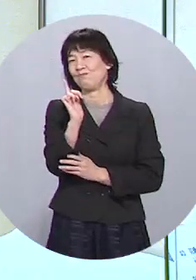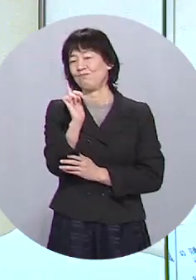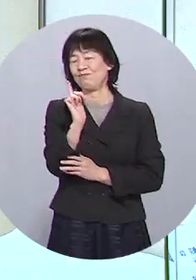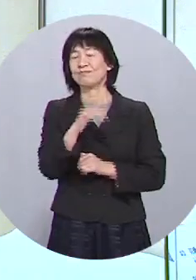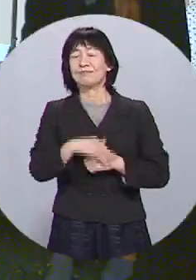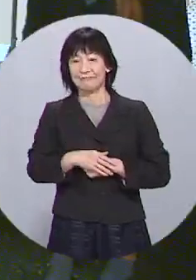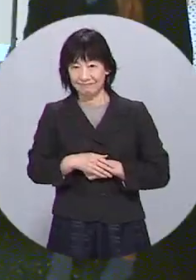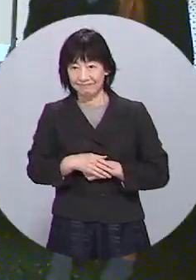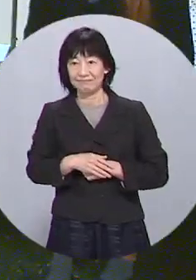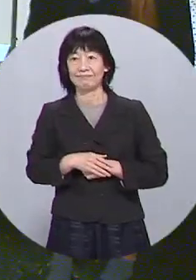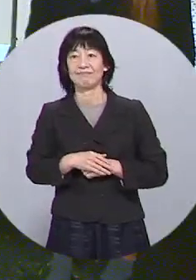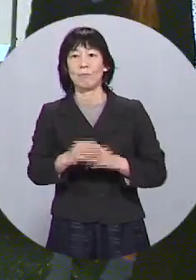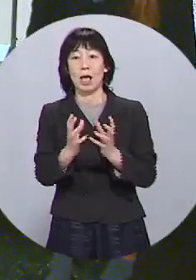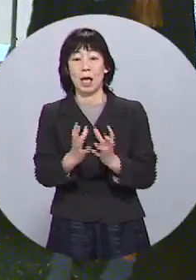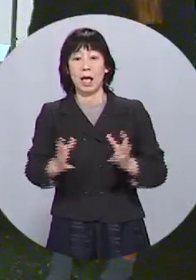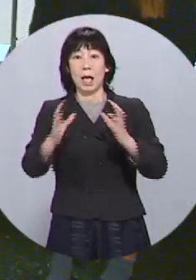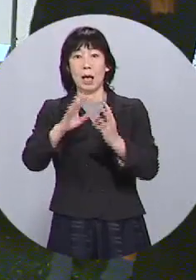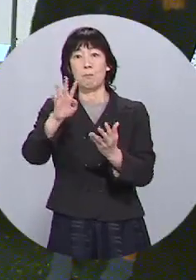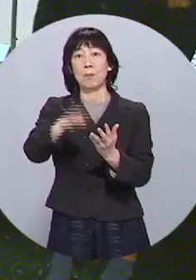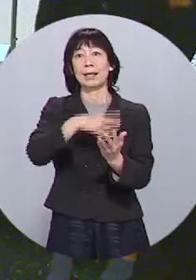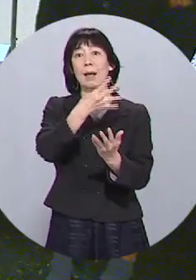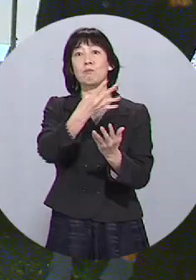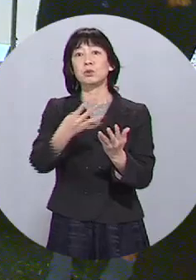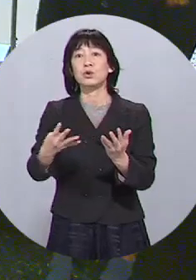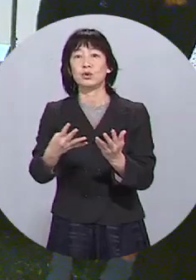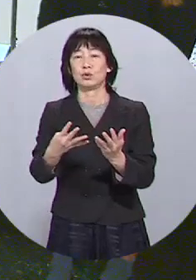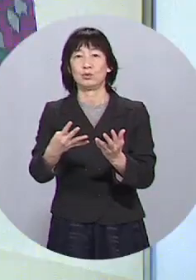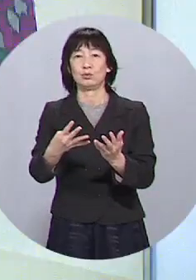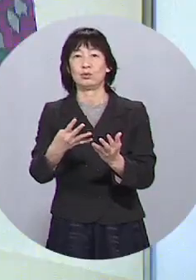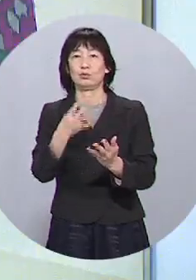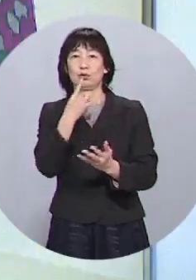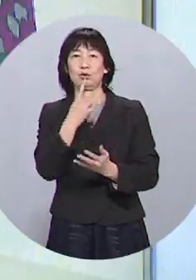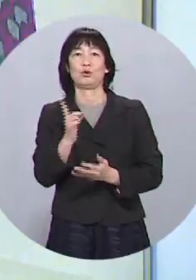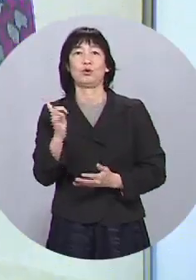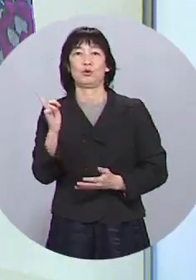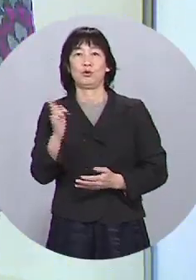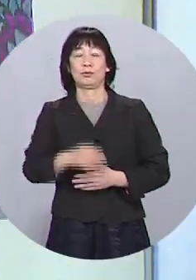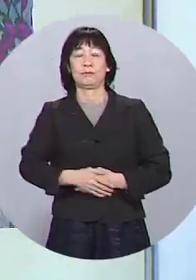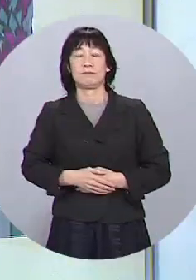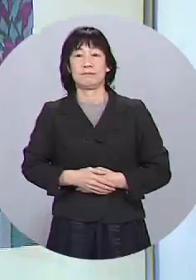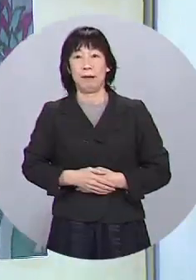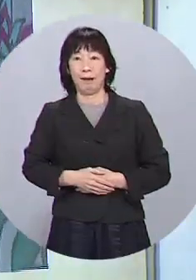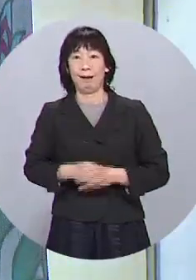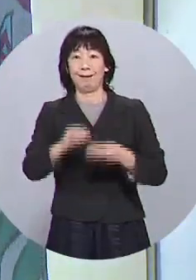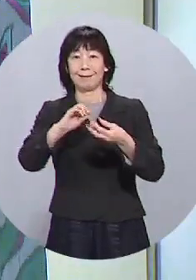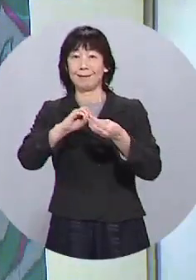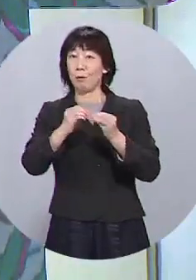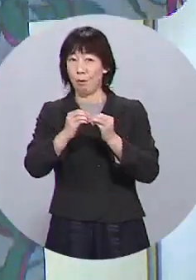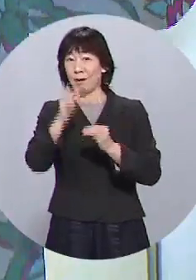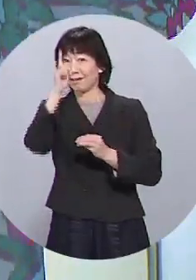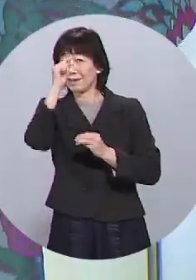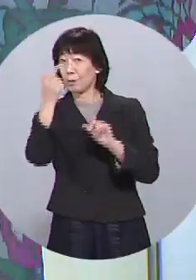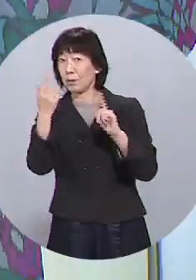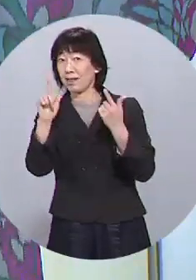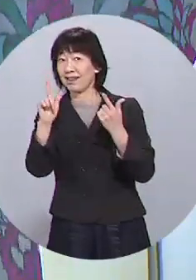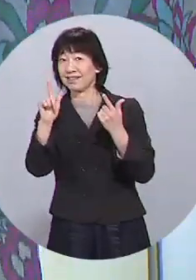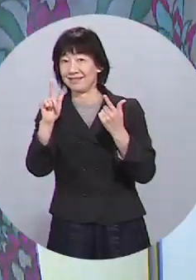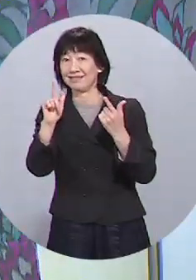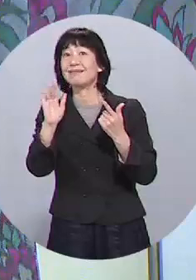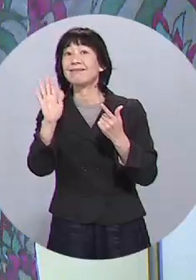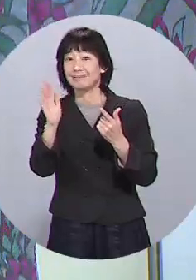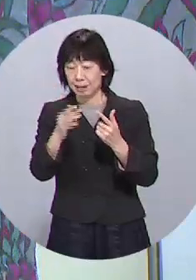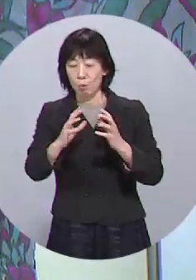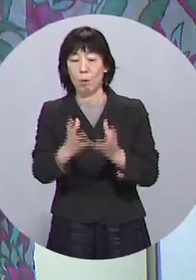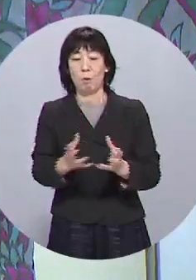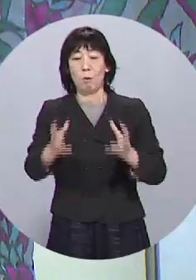は実はパイナップルの柄の名泉なんです。 パイナップル？ ップル、ちょっと色がですね、イメージがパイナップルのイメージ